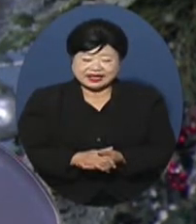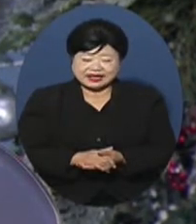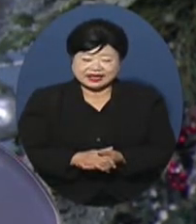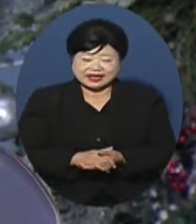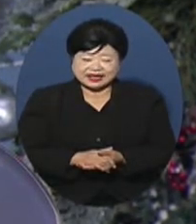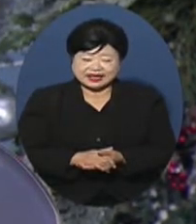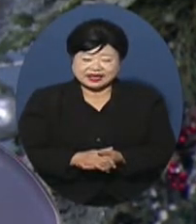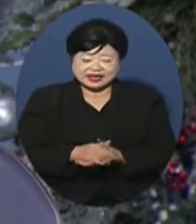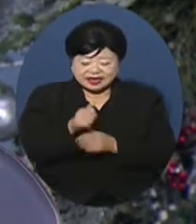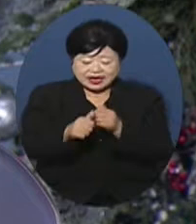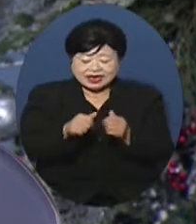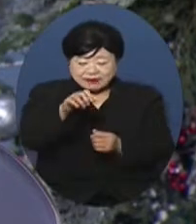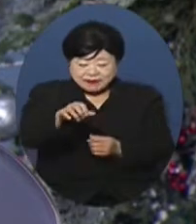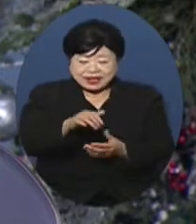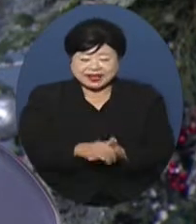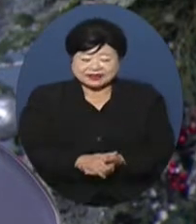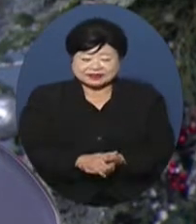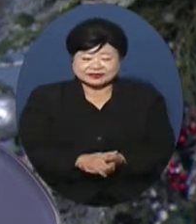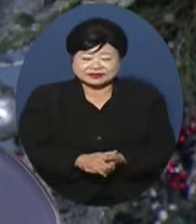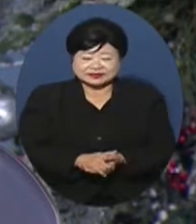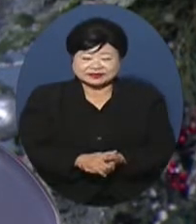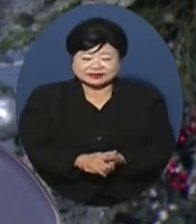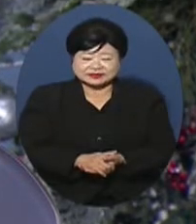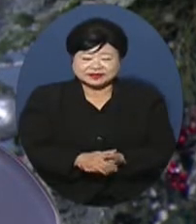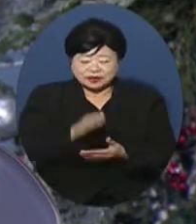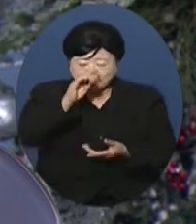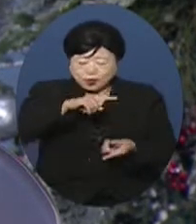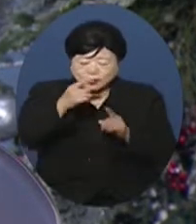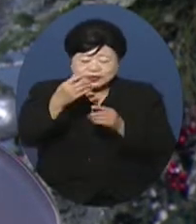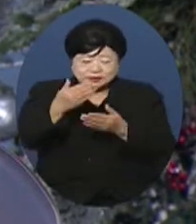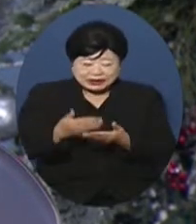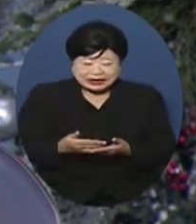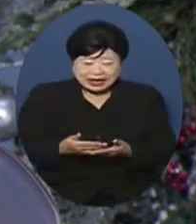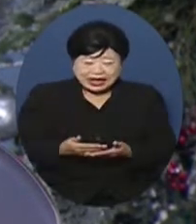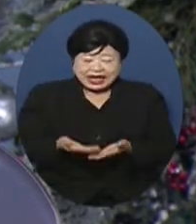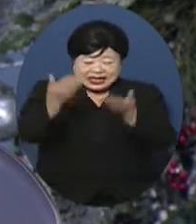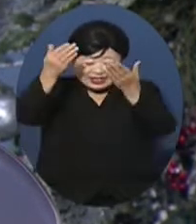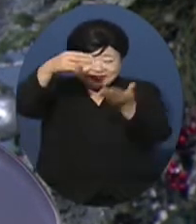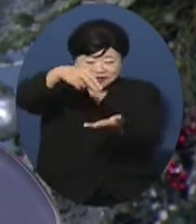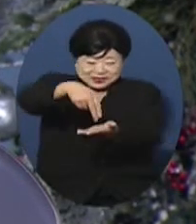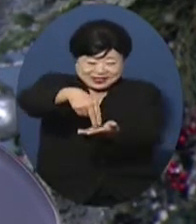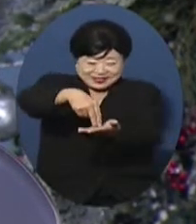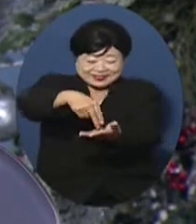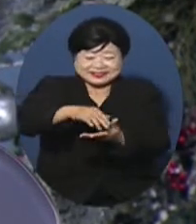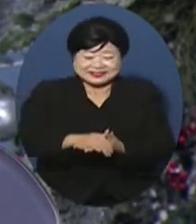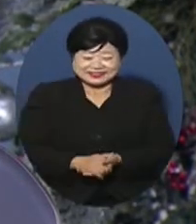하나님 앞에 써요 된거 치매 만사마 함께 일어나 보십시오